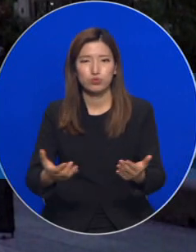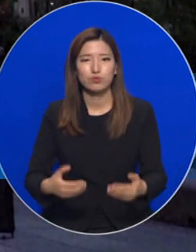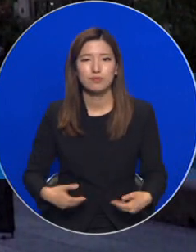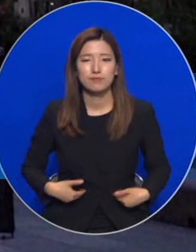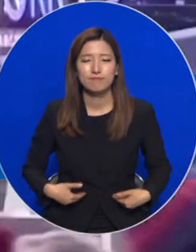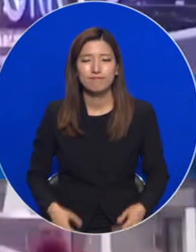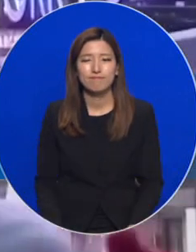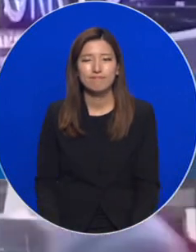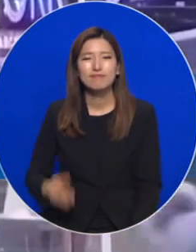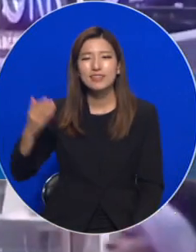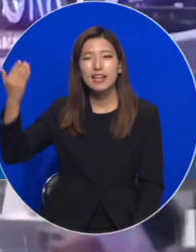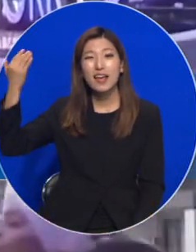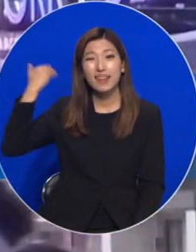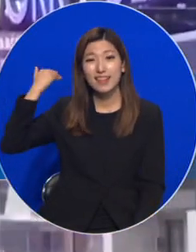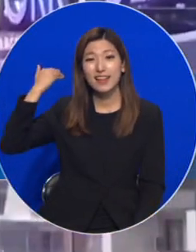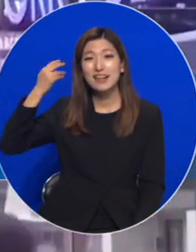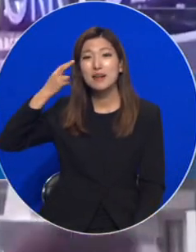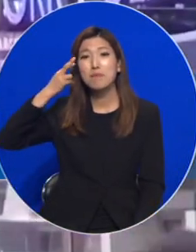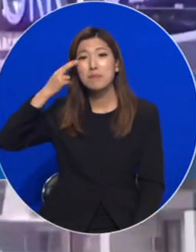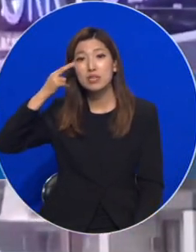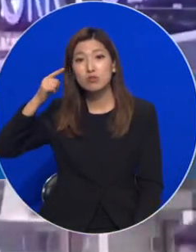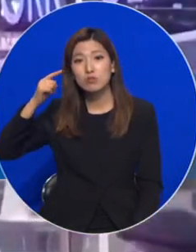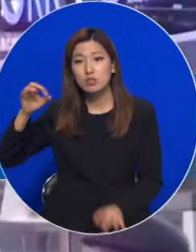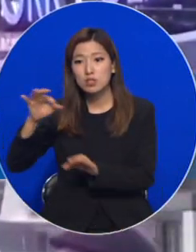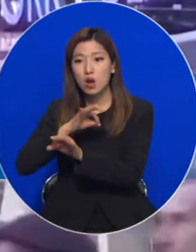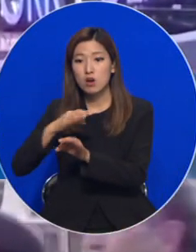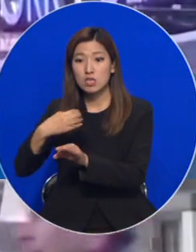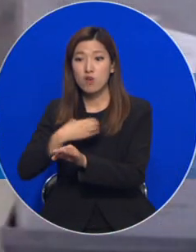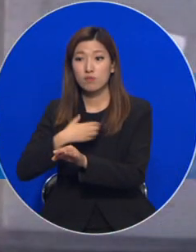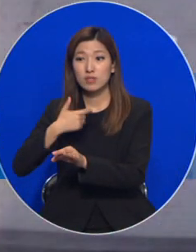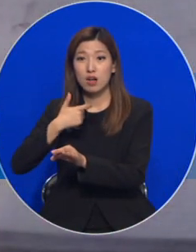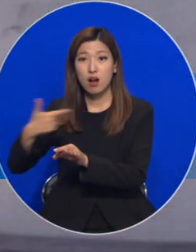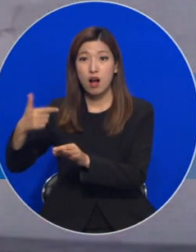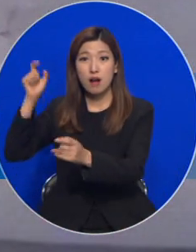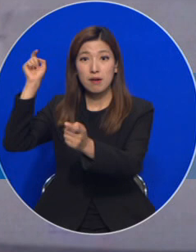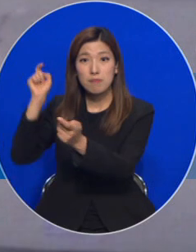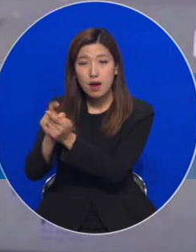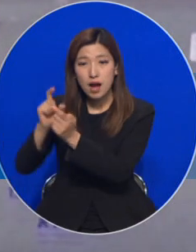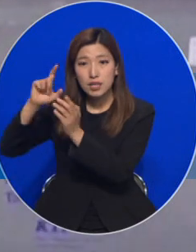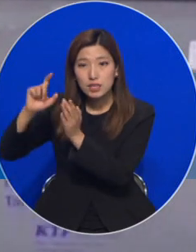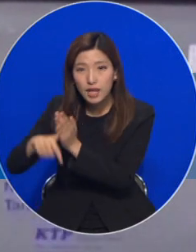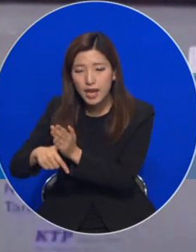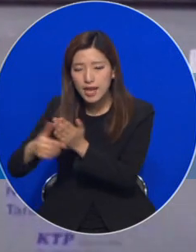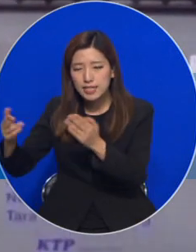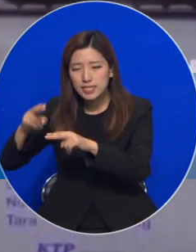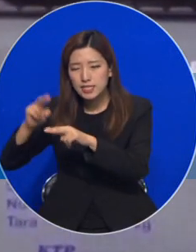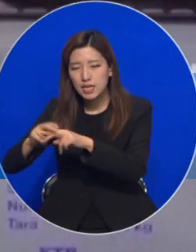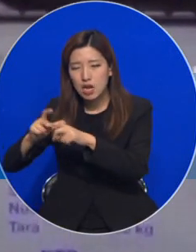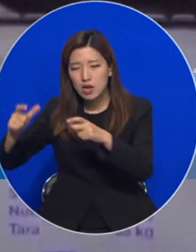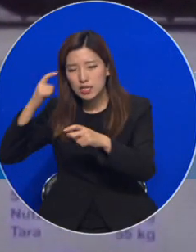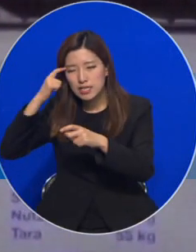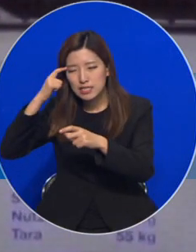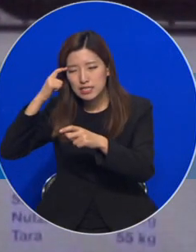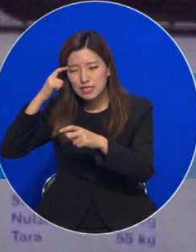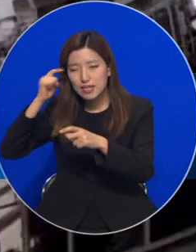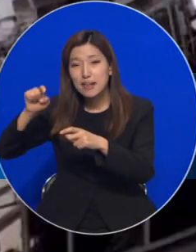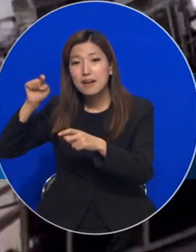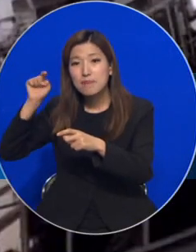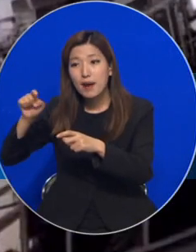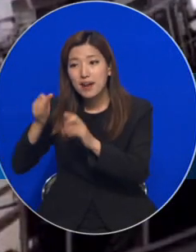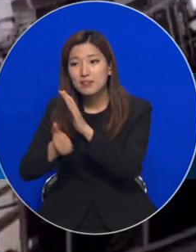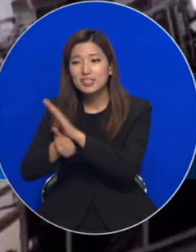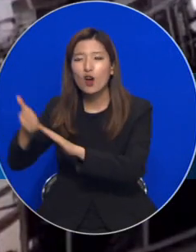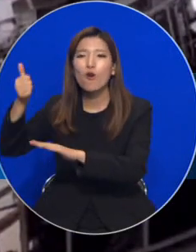미국의 루스벨트 대통령이 대공황 극복을 위해 추진했던 6일 정책 후버 댐을 건설에 많은 일자리를 만들고